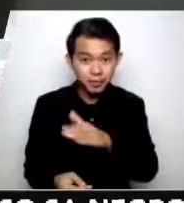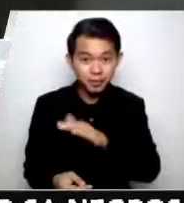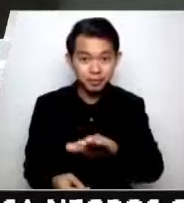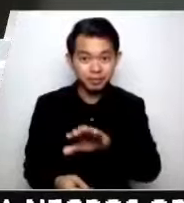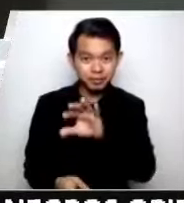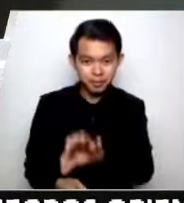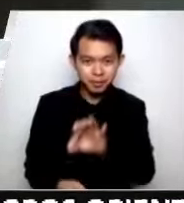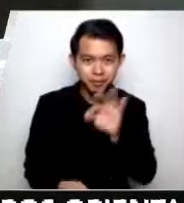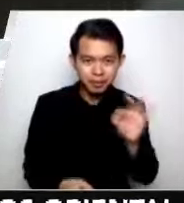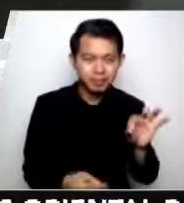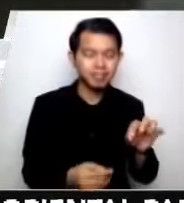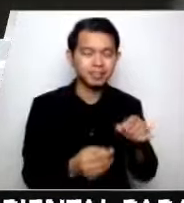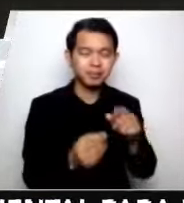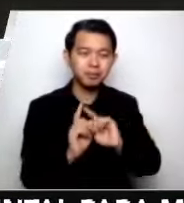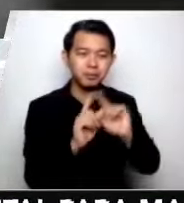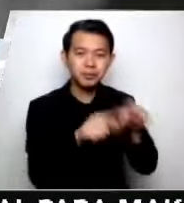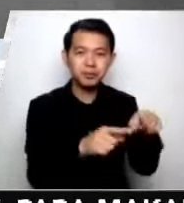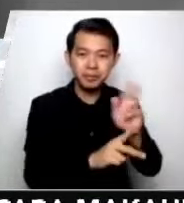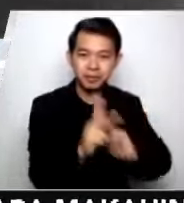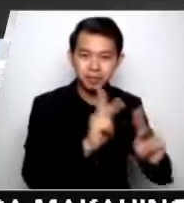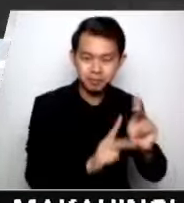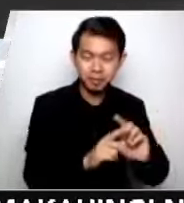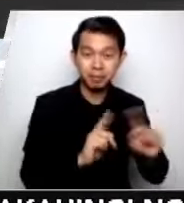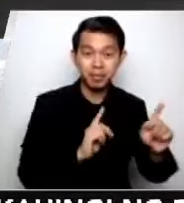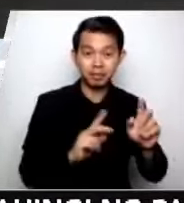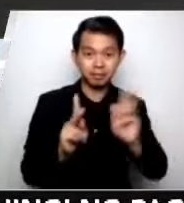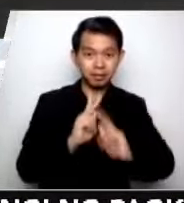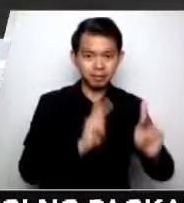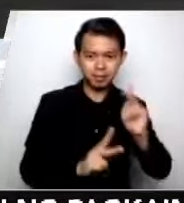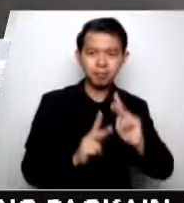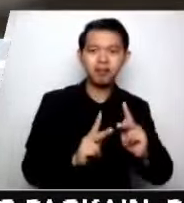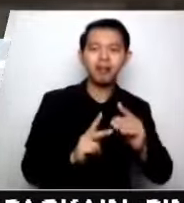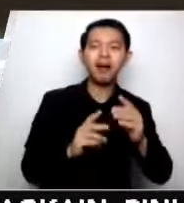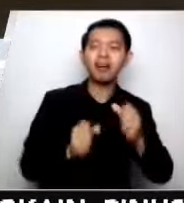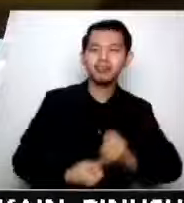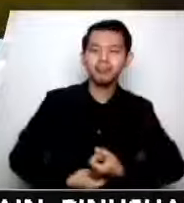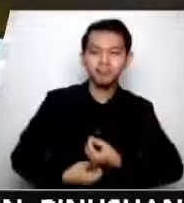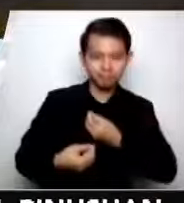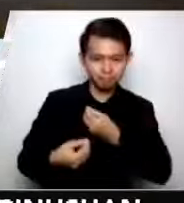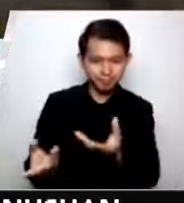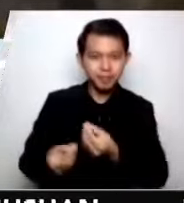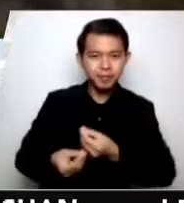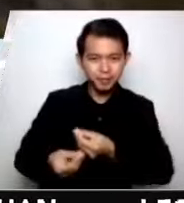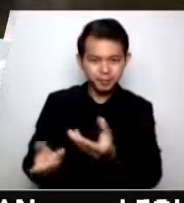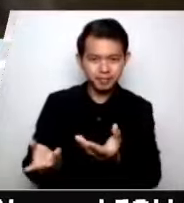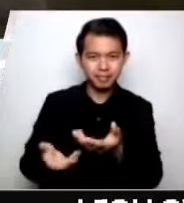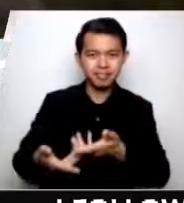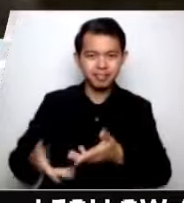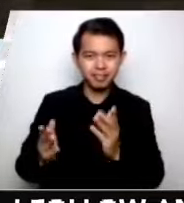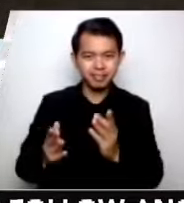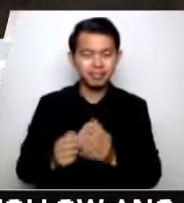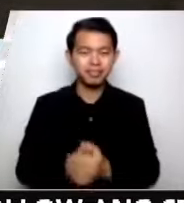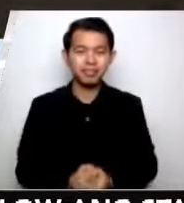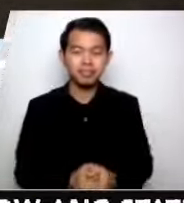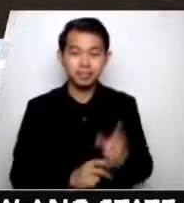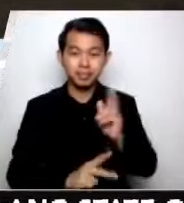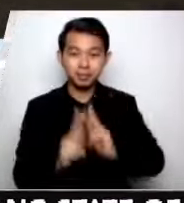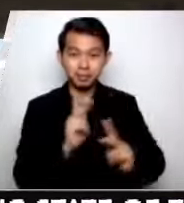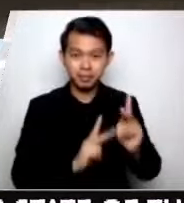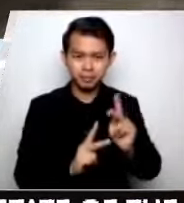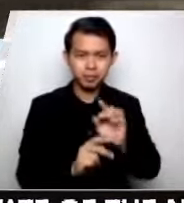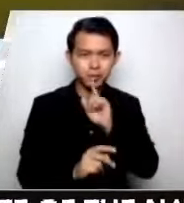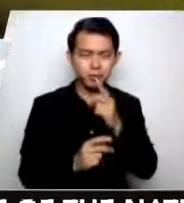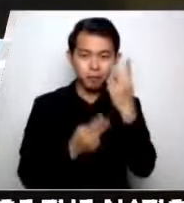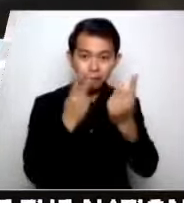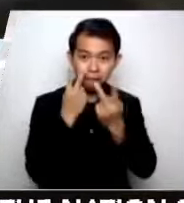Generous din ang mga bisita. Ang ibang araw sa kanila, dinarayo talaga ang resort dahil kay